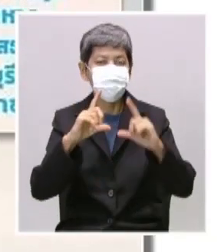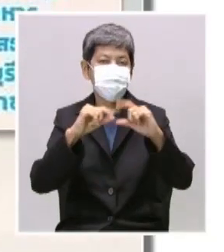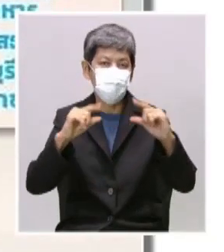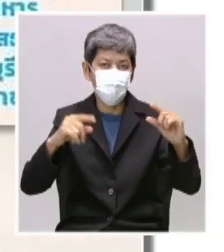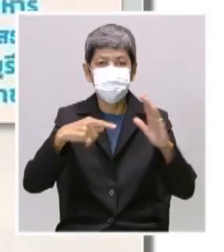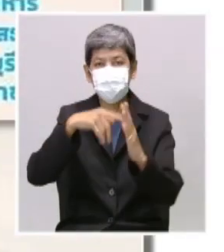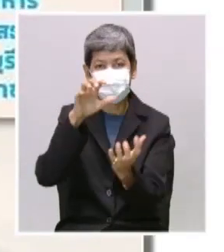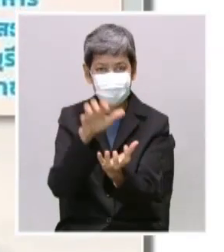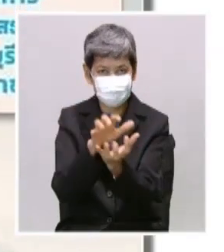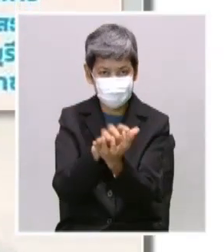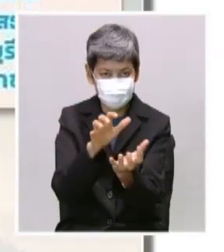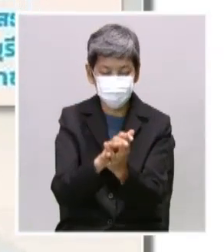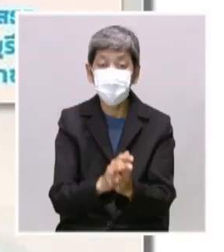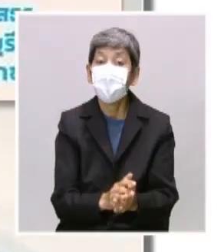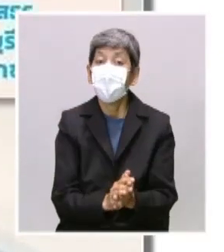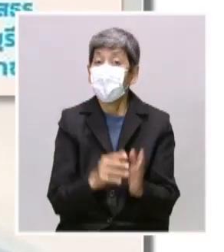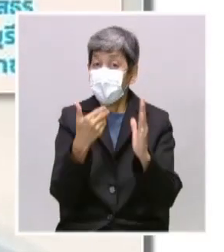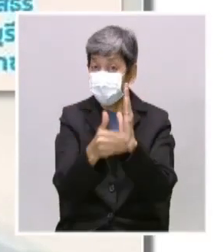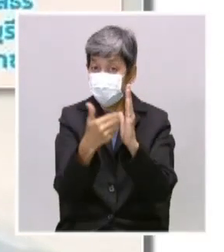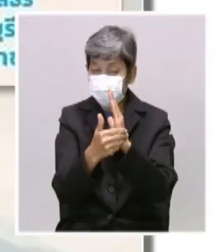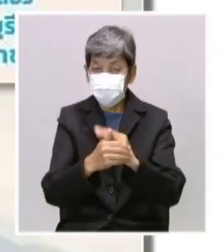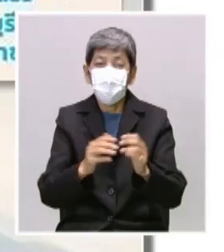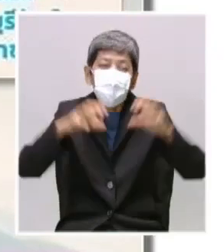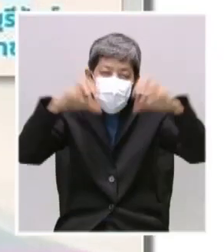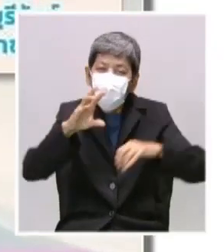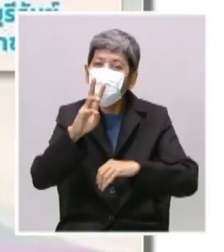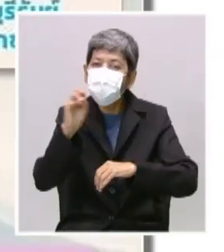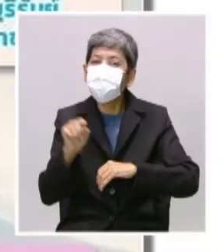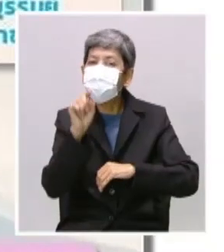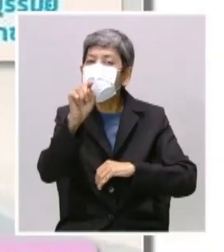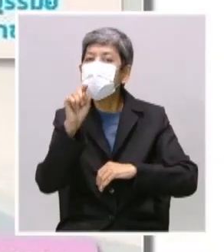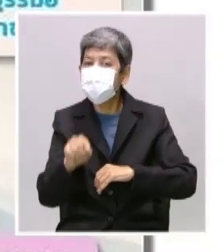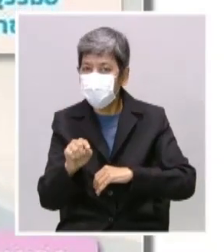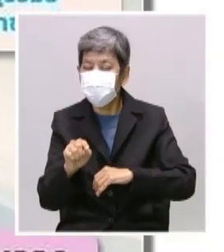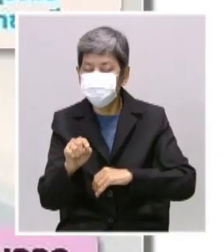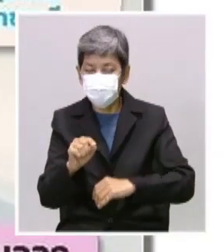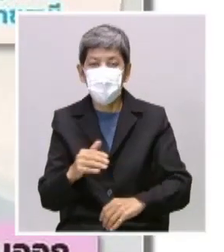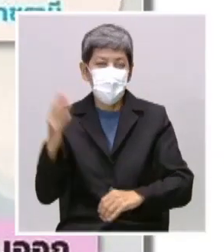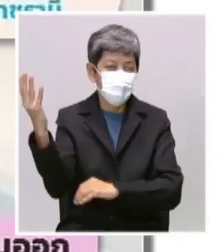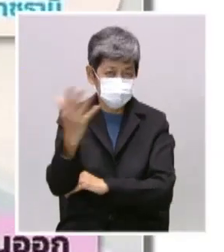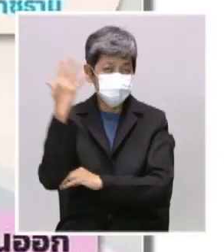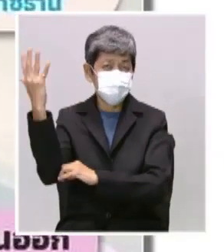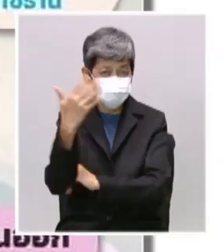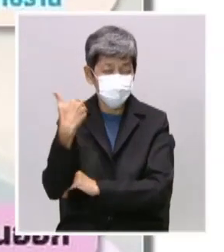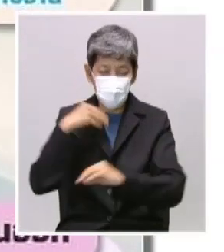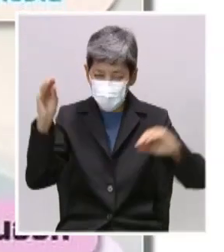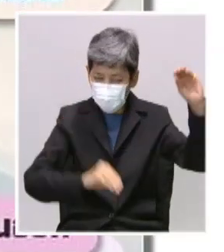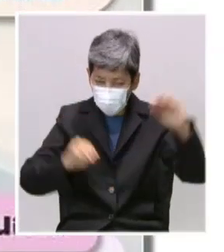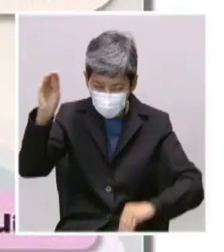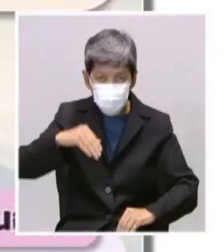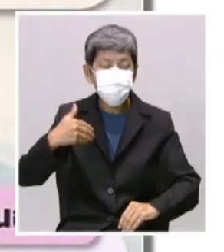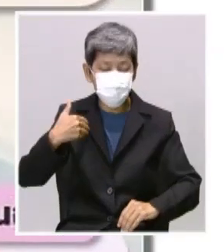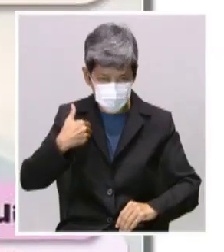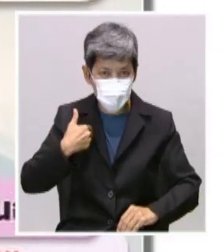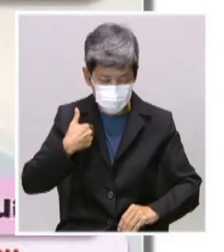บูรณ์และพิจิตรภาคตะวันออกเฉียงเหนือฝนร้อยละ60ของพื้นที่มีลมกระโชกแรงลูกเห็บตกบาง